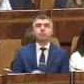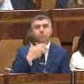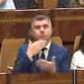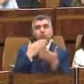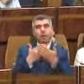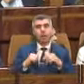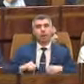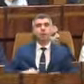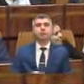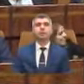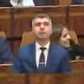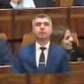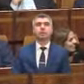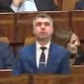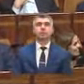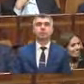سيدي الوزير.